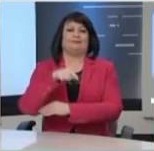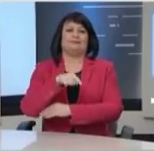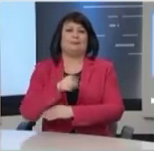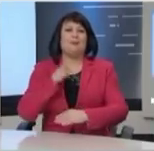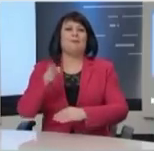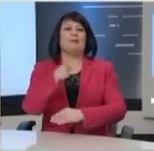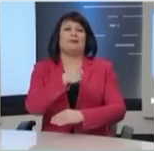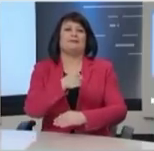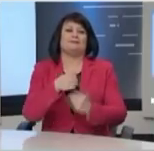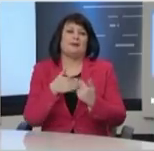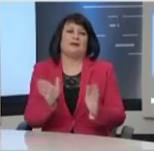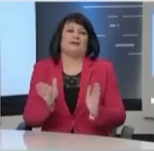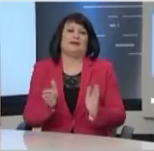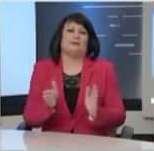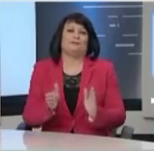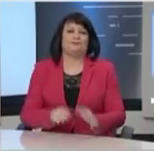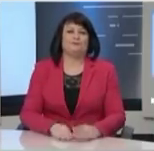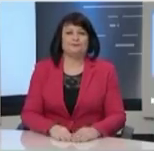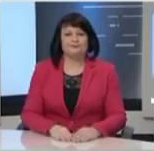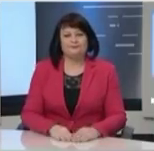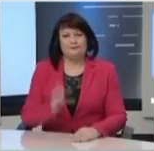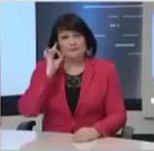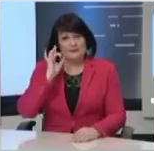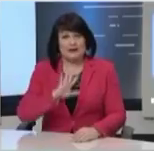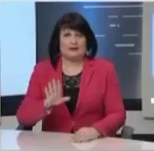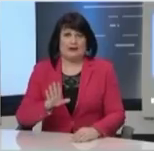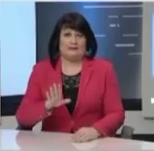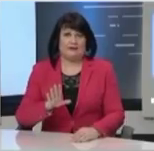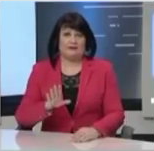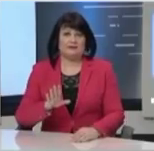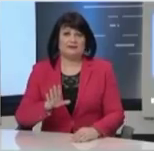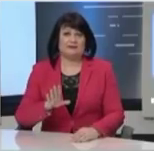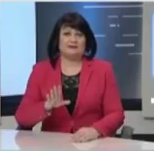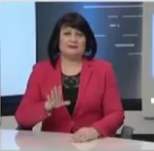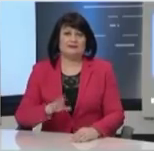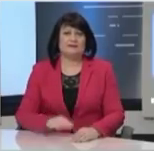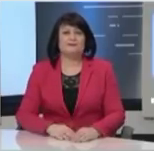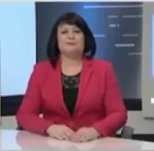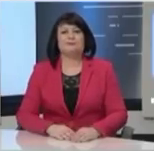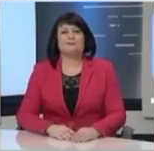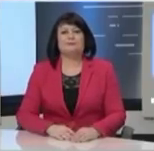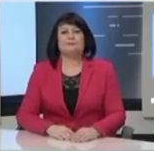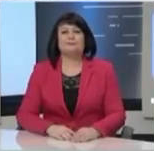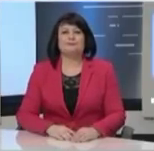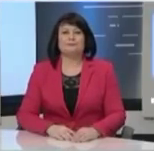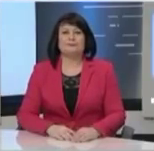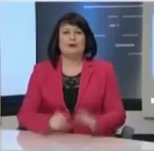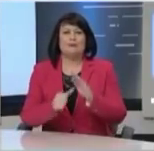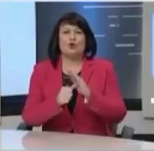προσκήνιο. Δεν καταλαβαίνετε... Ελάτε! Τι έχετε πάθει με τις πλατείες?